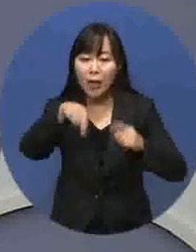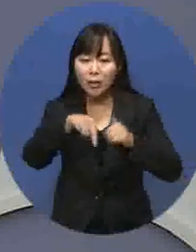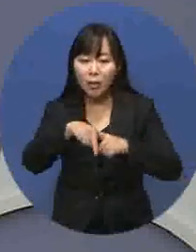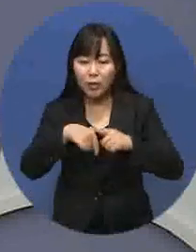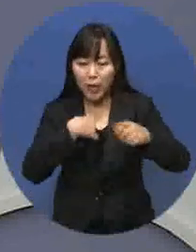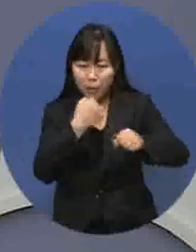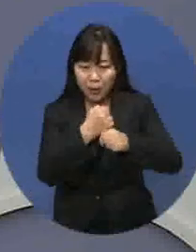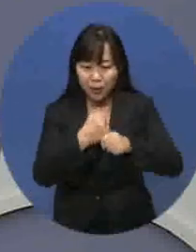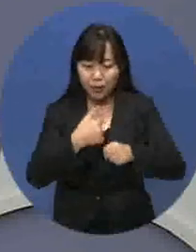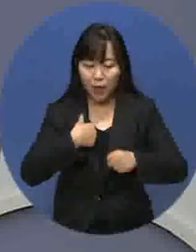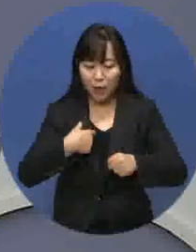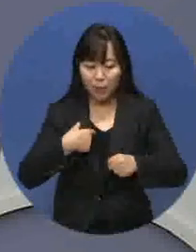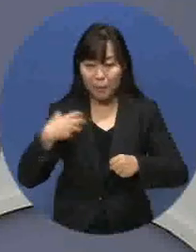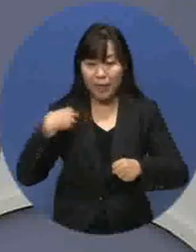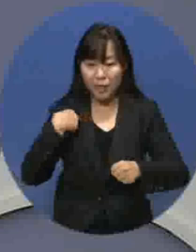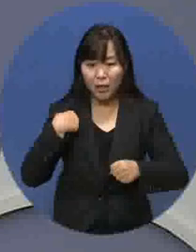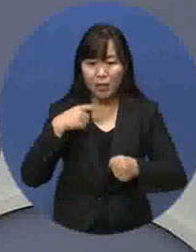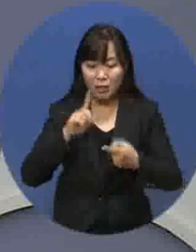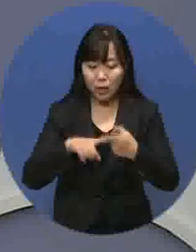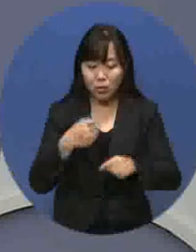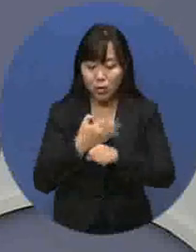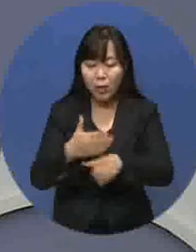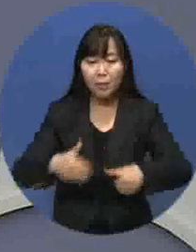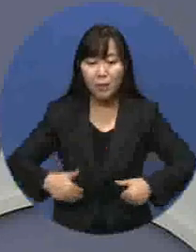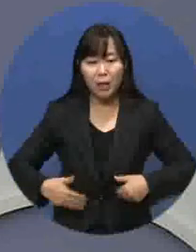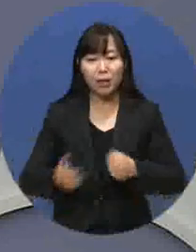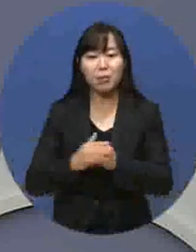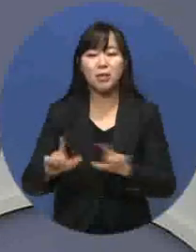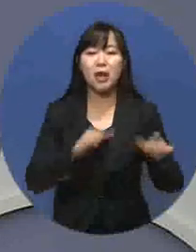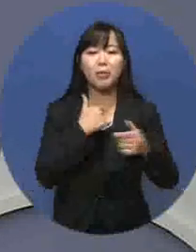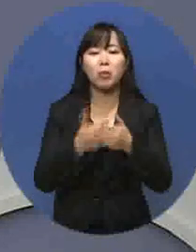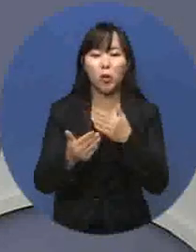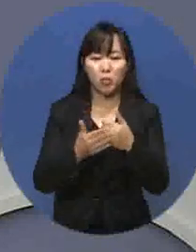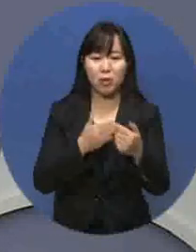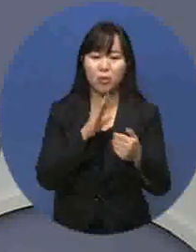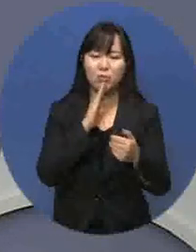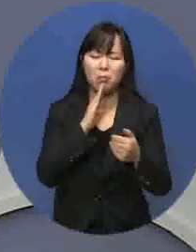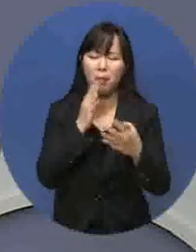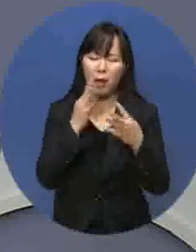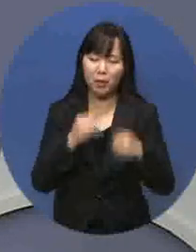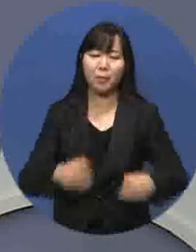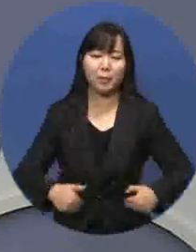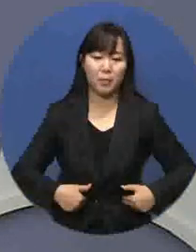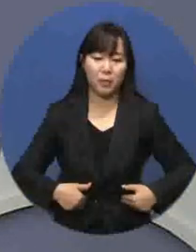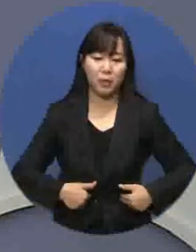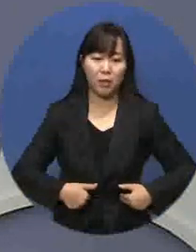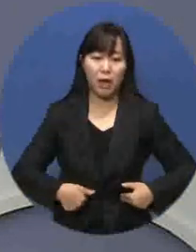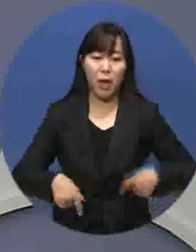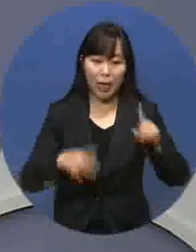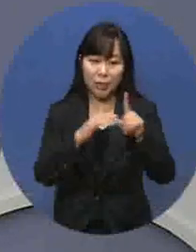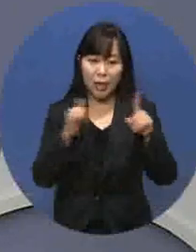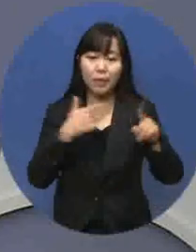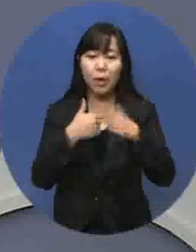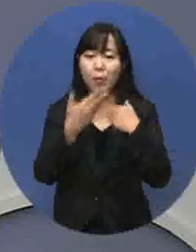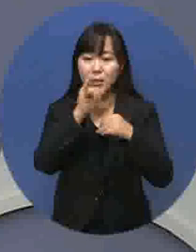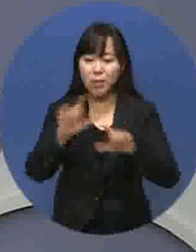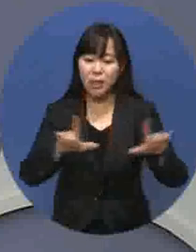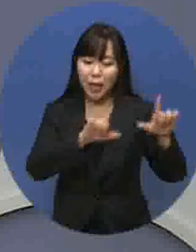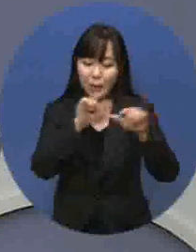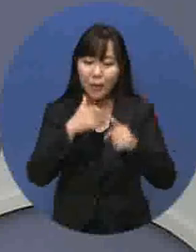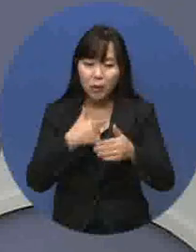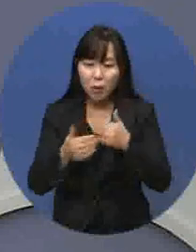캐릭터가 전달되게끔 해야 되니까 삶의 경험이라는 것이 굉장히 넓어야 되는데 한 인간이 경험할 수 있는 삶의 경험이라는 게